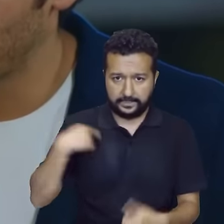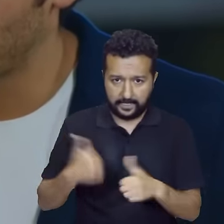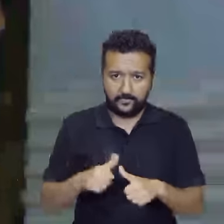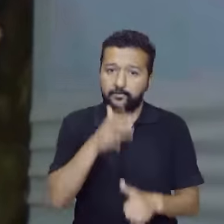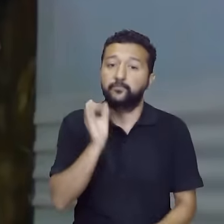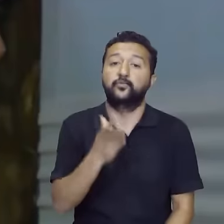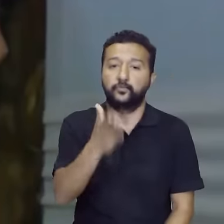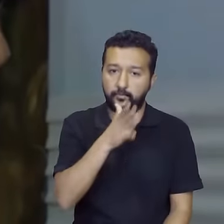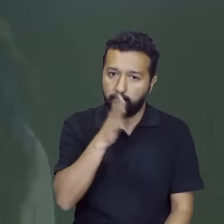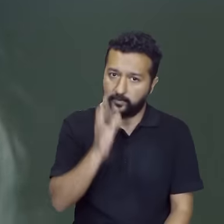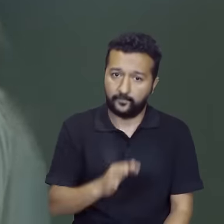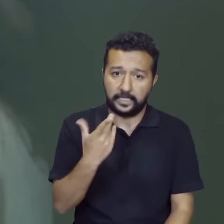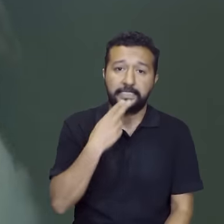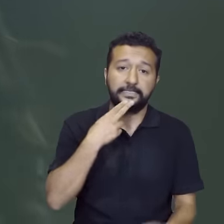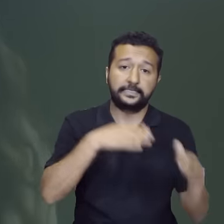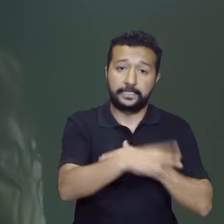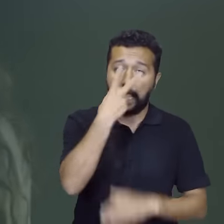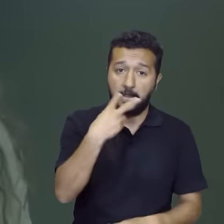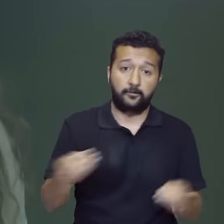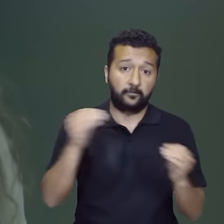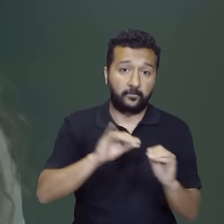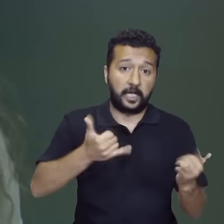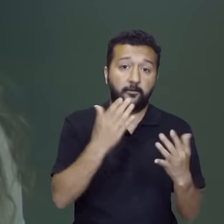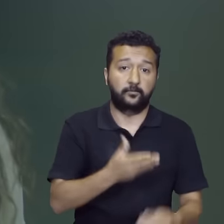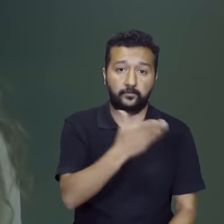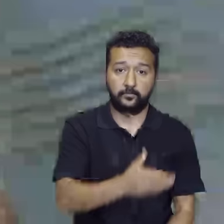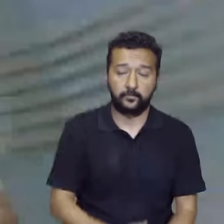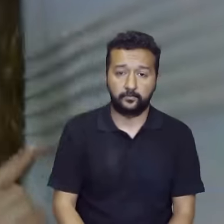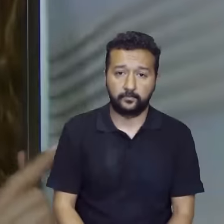evliyiz, bilmiyor musun? Biliyorum ama kız içeride ağlamaktan perişan oldu.